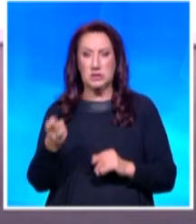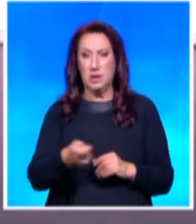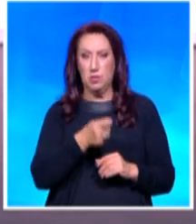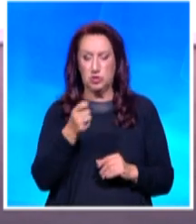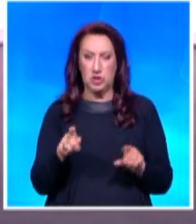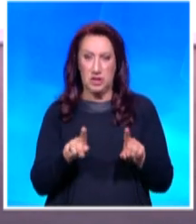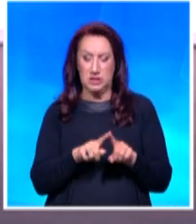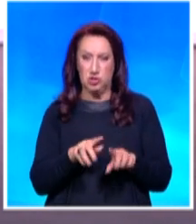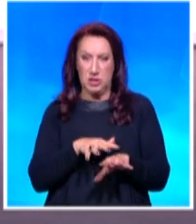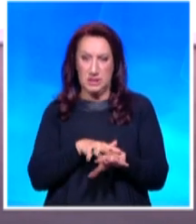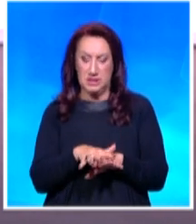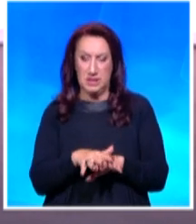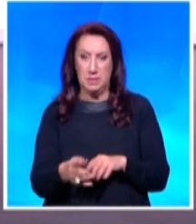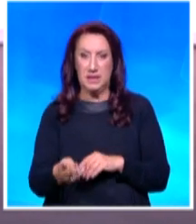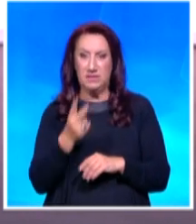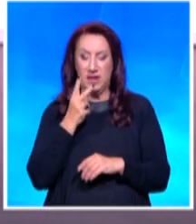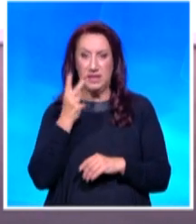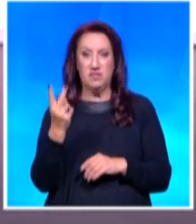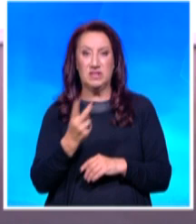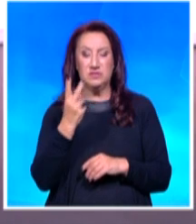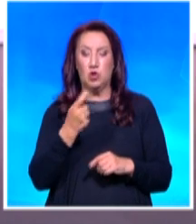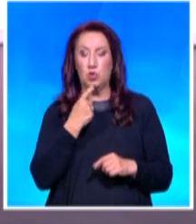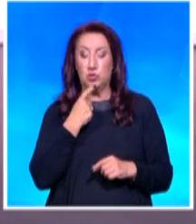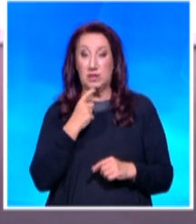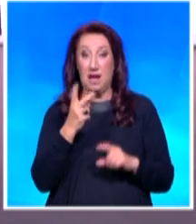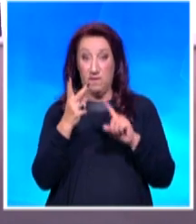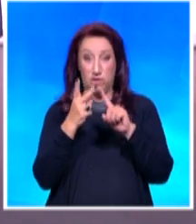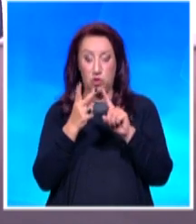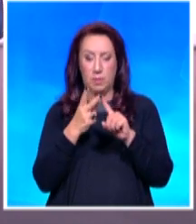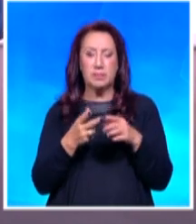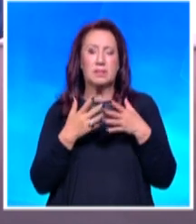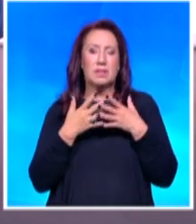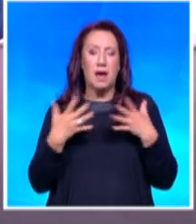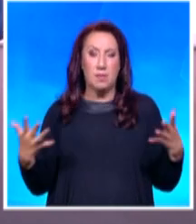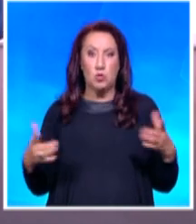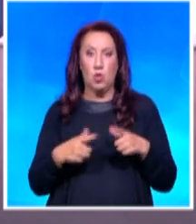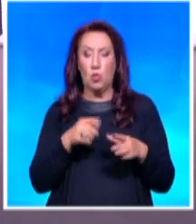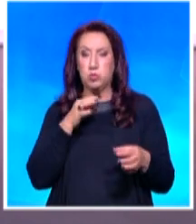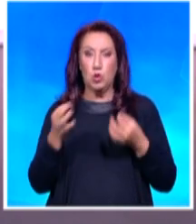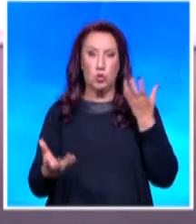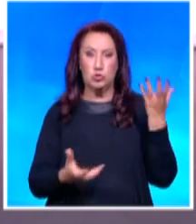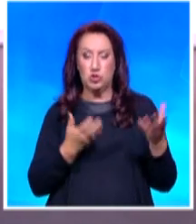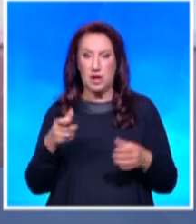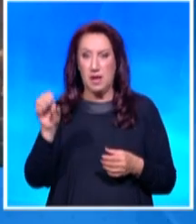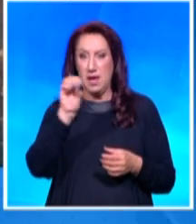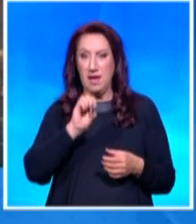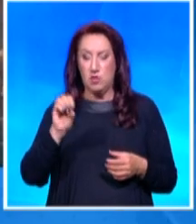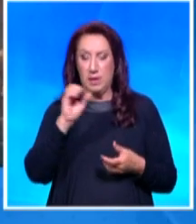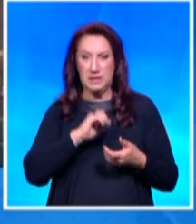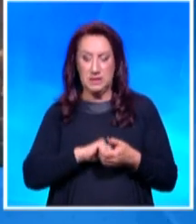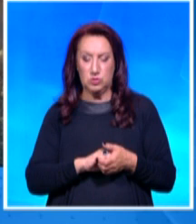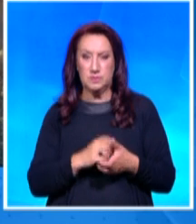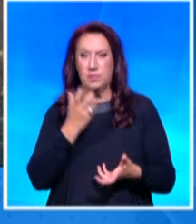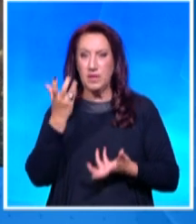система, 2022 година е втората с най-много пожари в Европейския съюз след 2017 година.